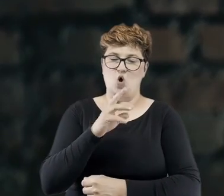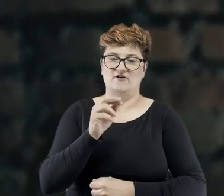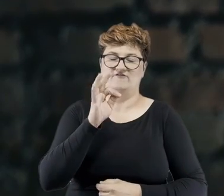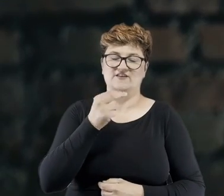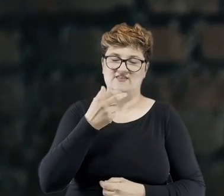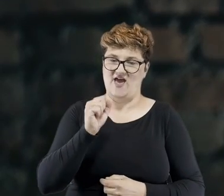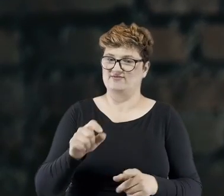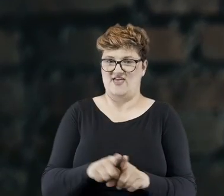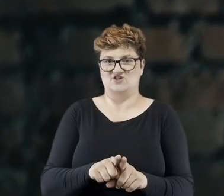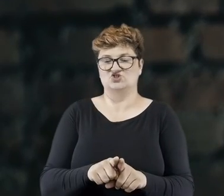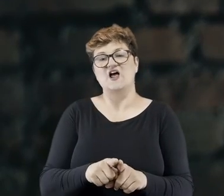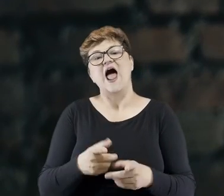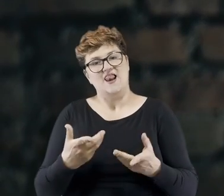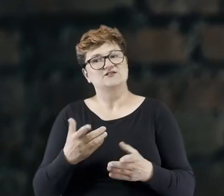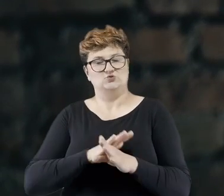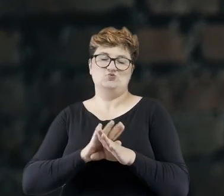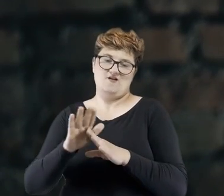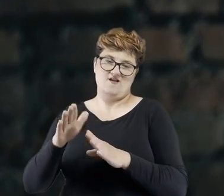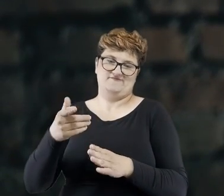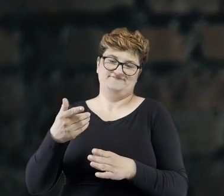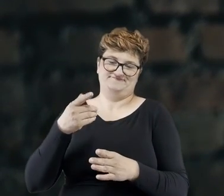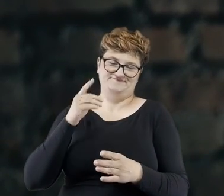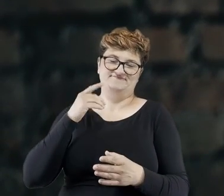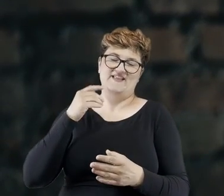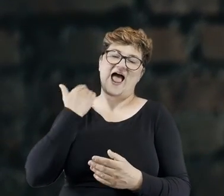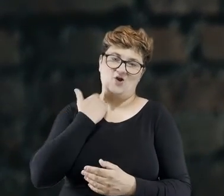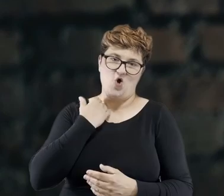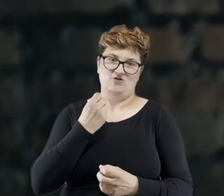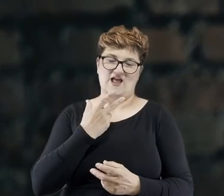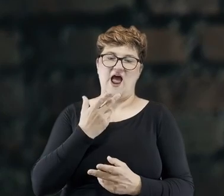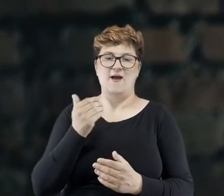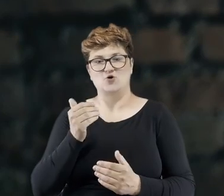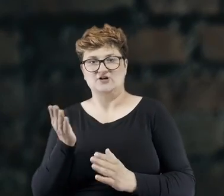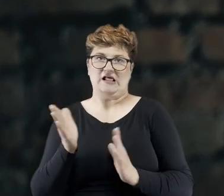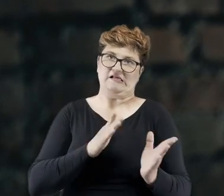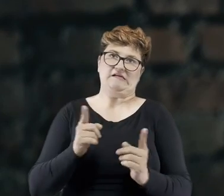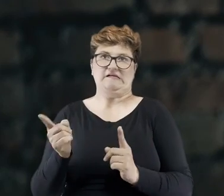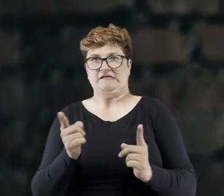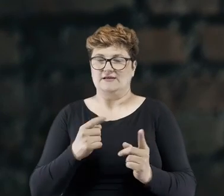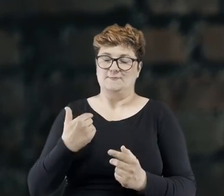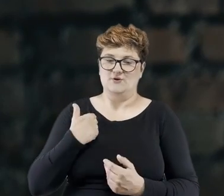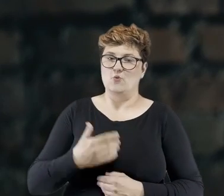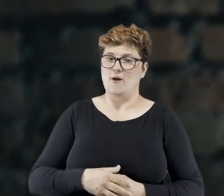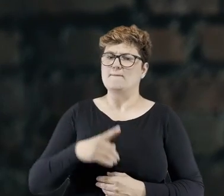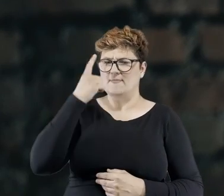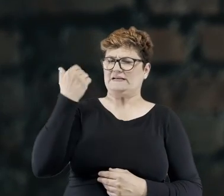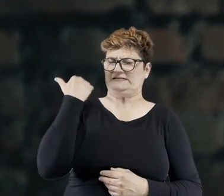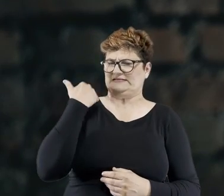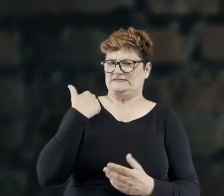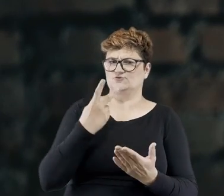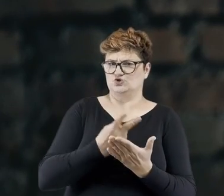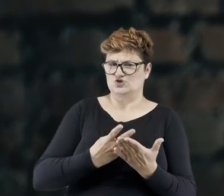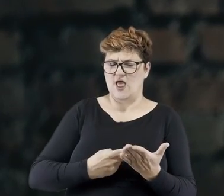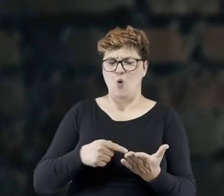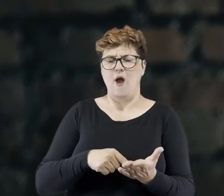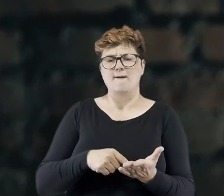też. Ale no, słynął jako alkoholik, ale może to się przesuwało, bo te... Ja pamiętam, że czytałam nie tak